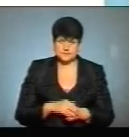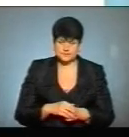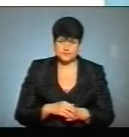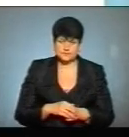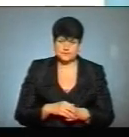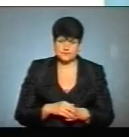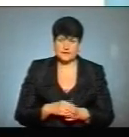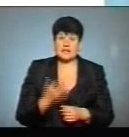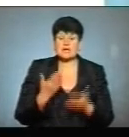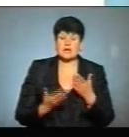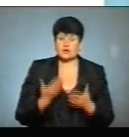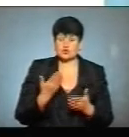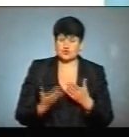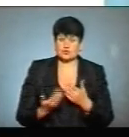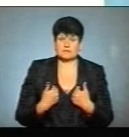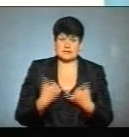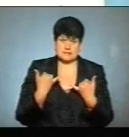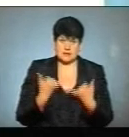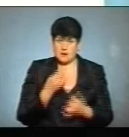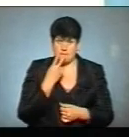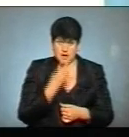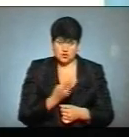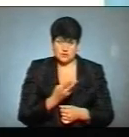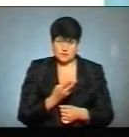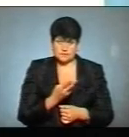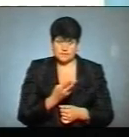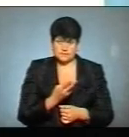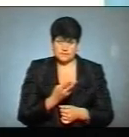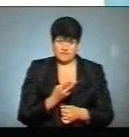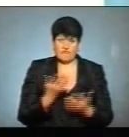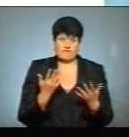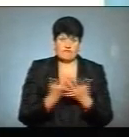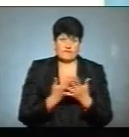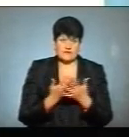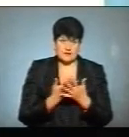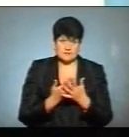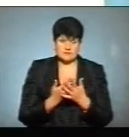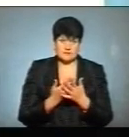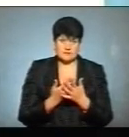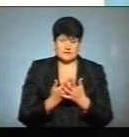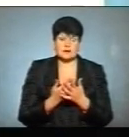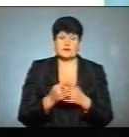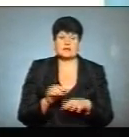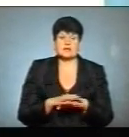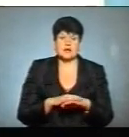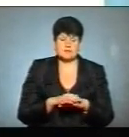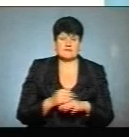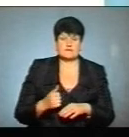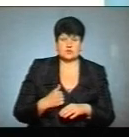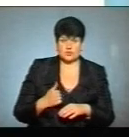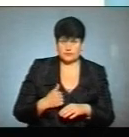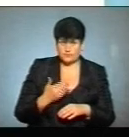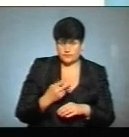І якщо от ми зараз бачили фільм, який нас проводилася ярмарка вакансій, військова наша частина,